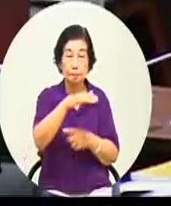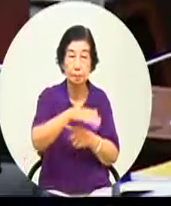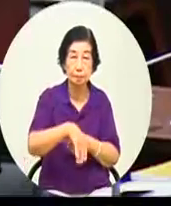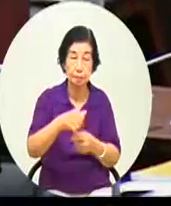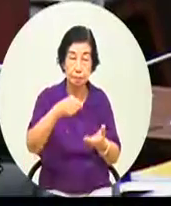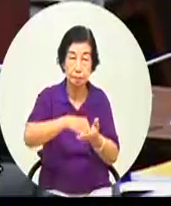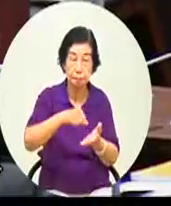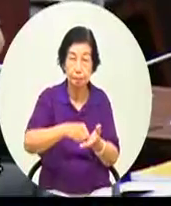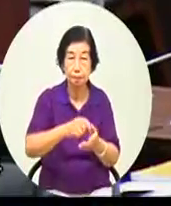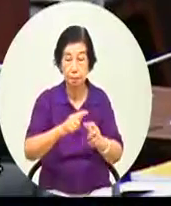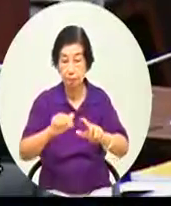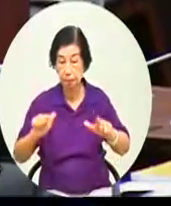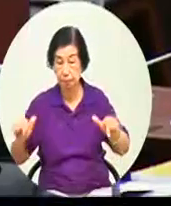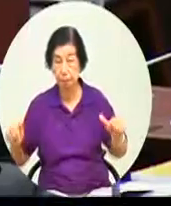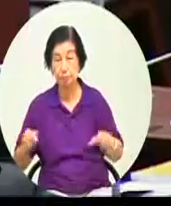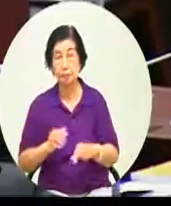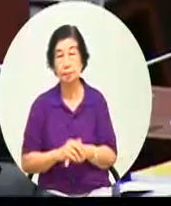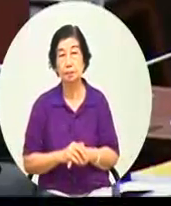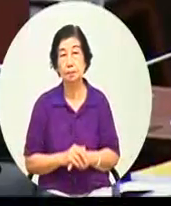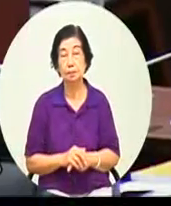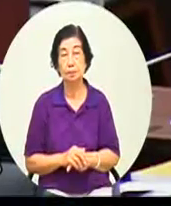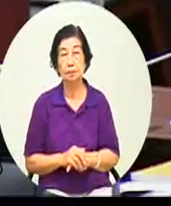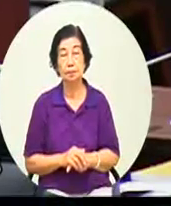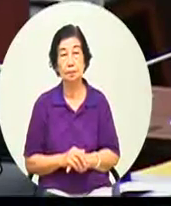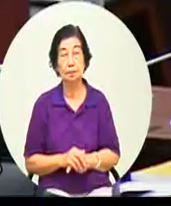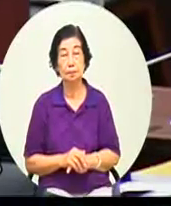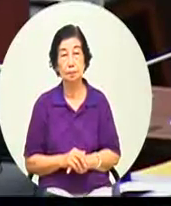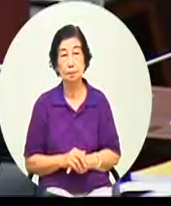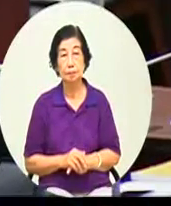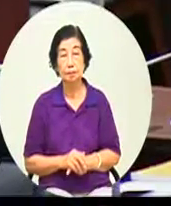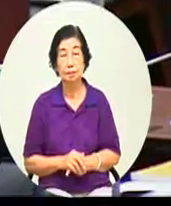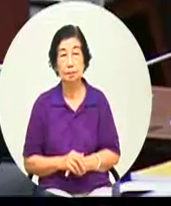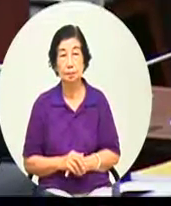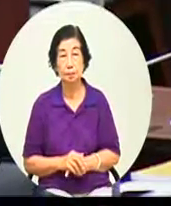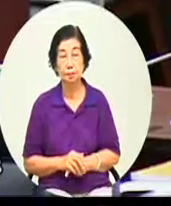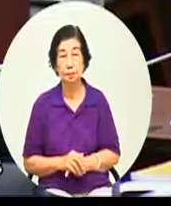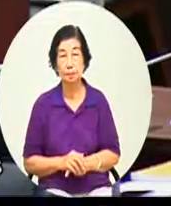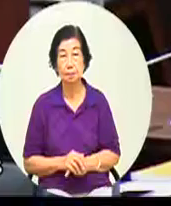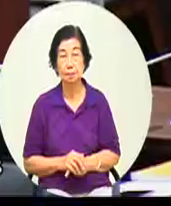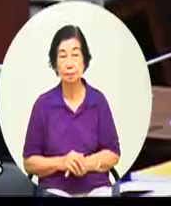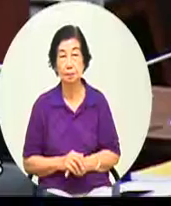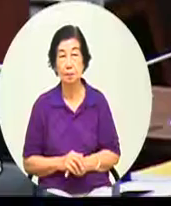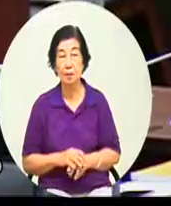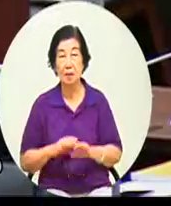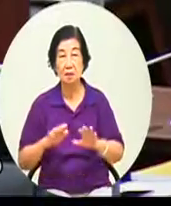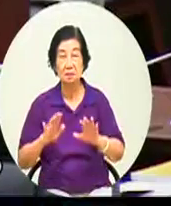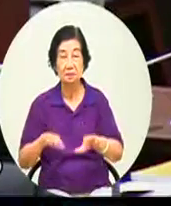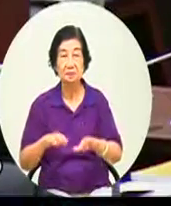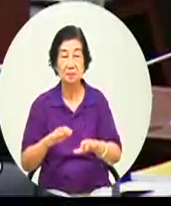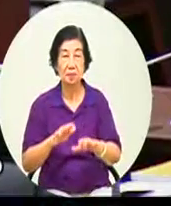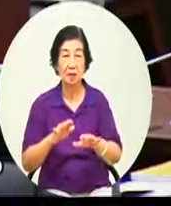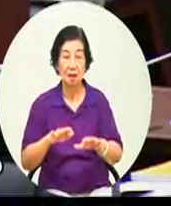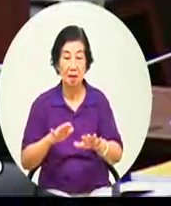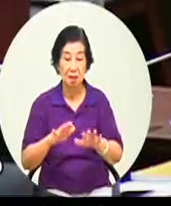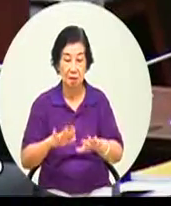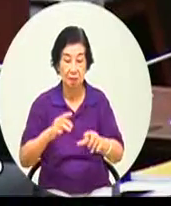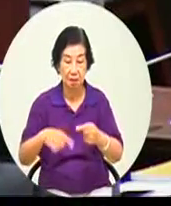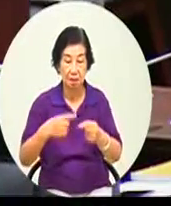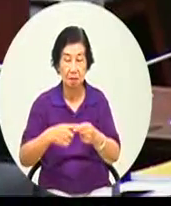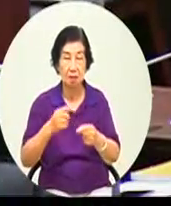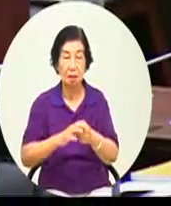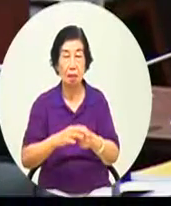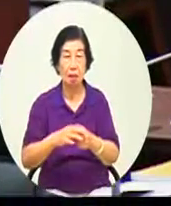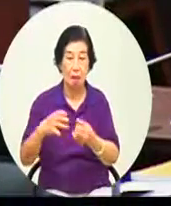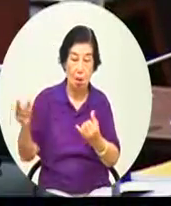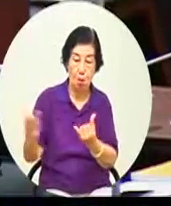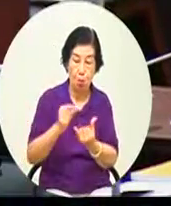产品公斤的啦，真正咪三二土俩，佮加几啊二啦。包括莲雾嘛，拢